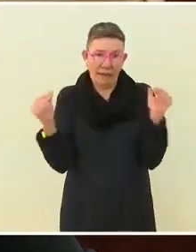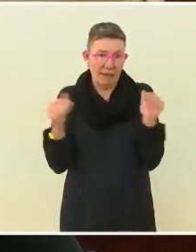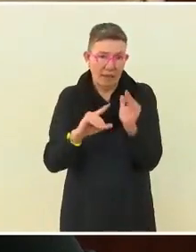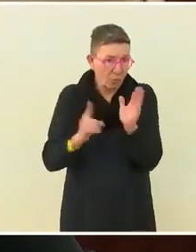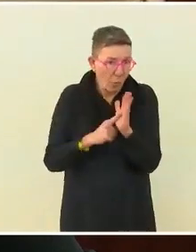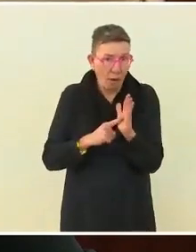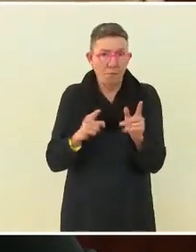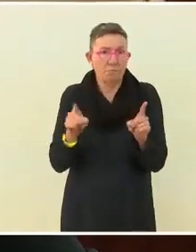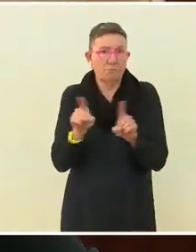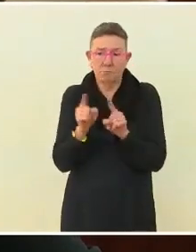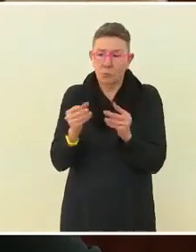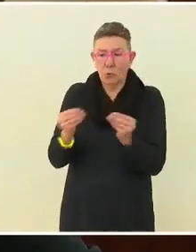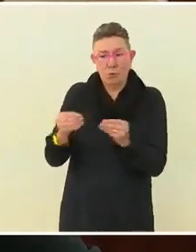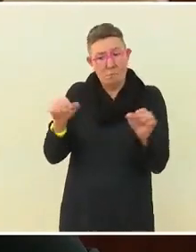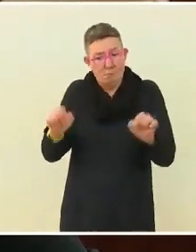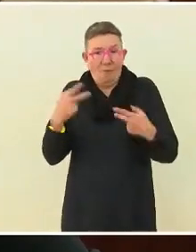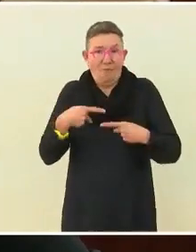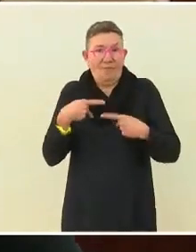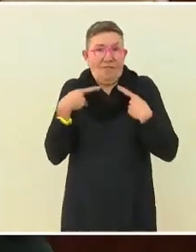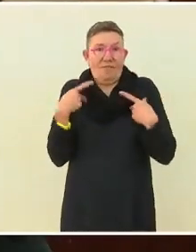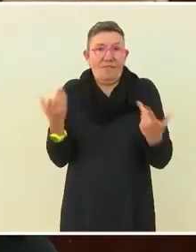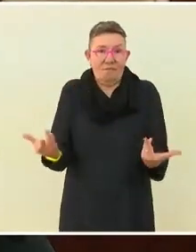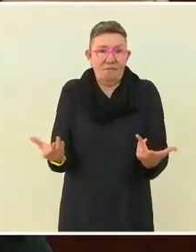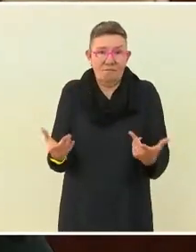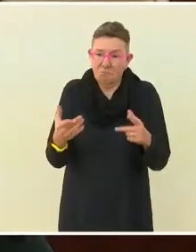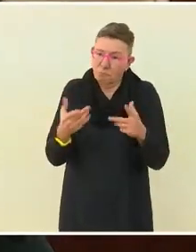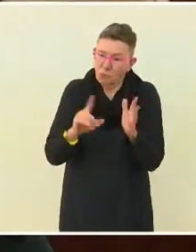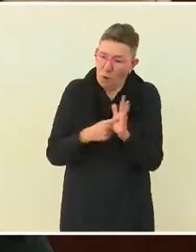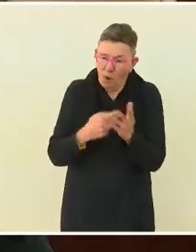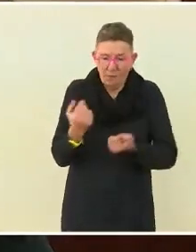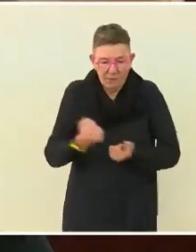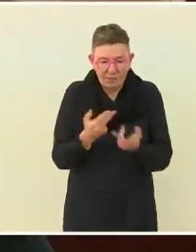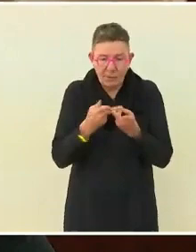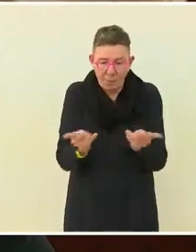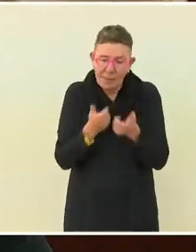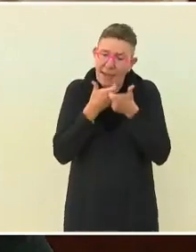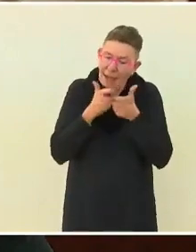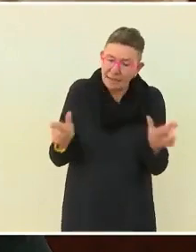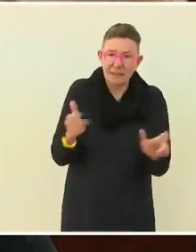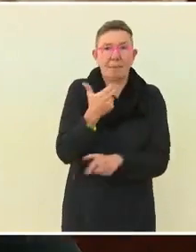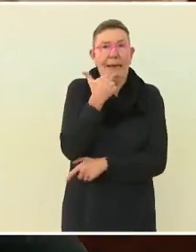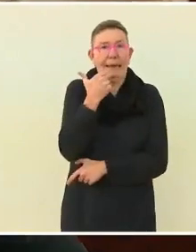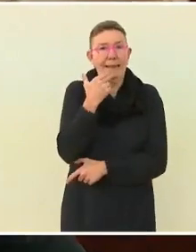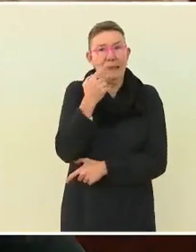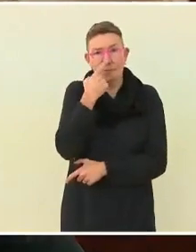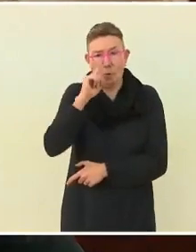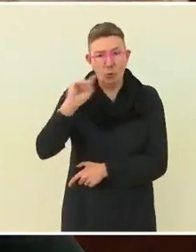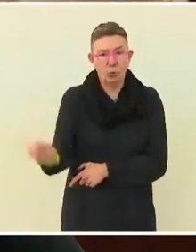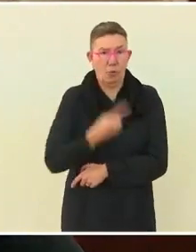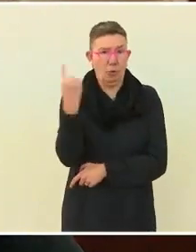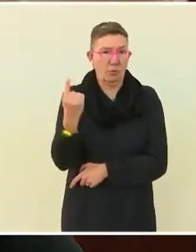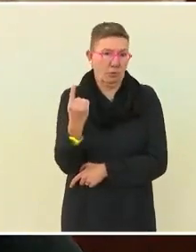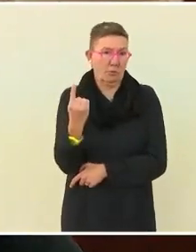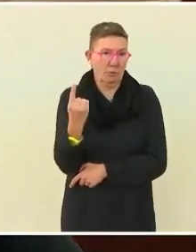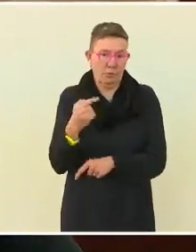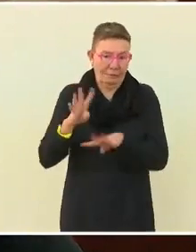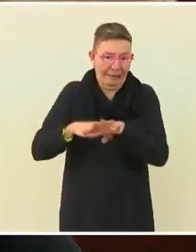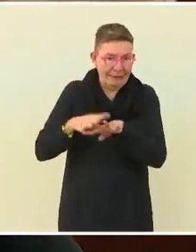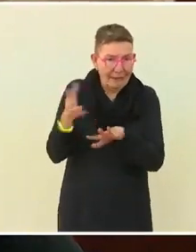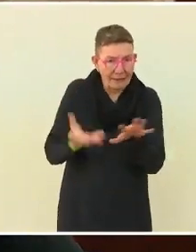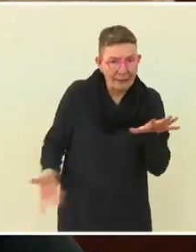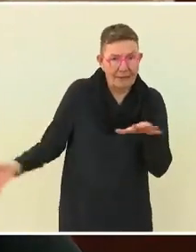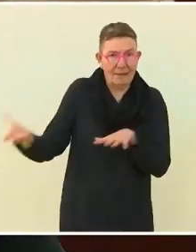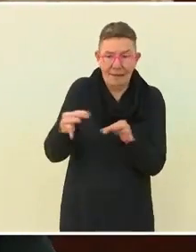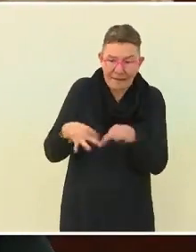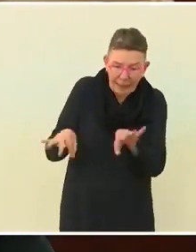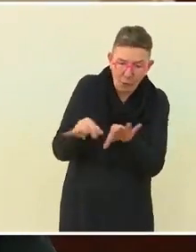d'un pouvoir de vivre, le droit à un service public accessible et de qualité pour toutes et tous dans ces quartiers et